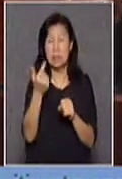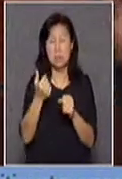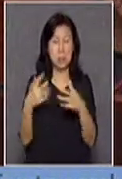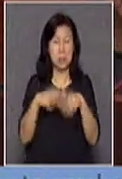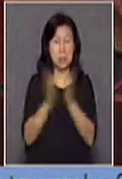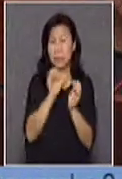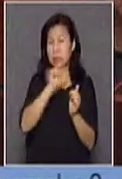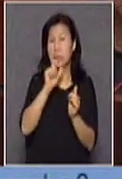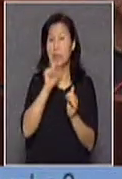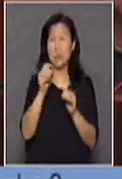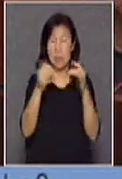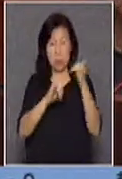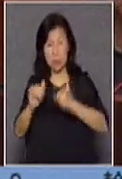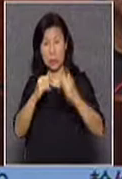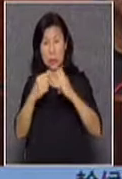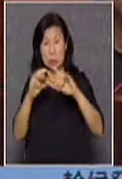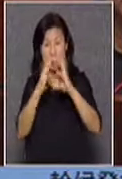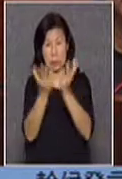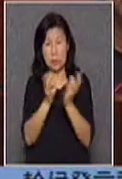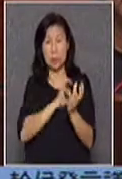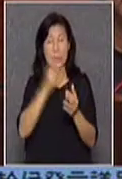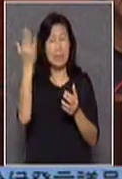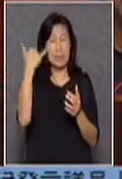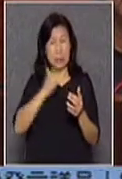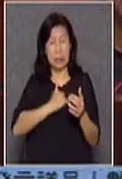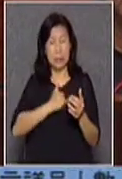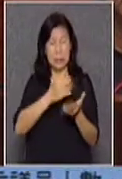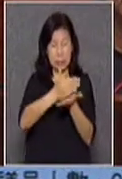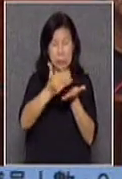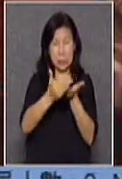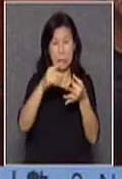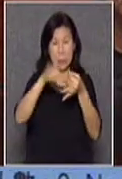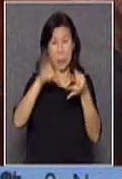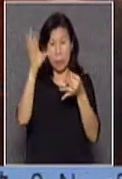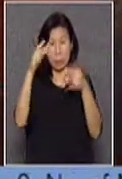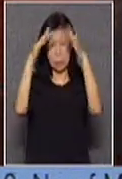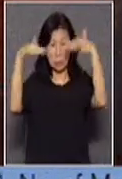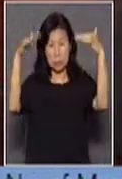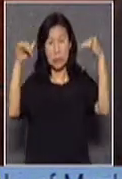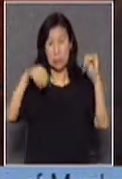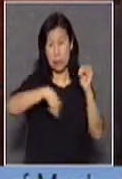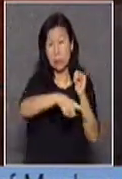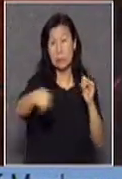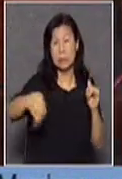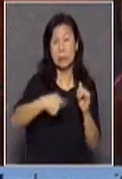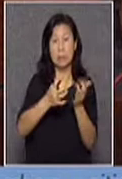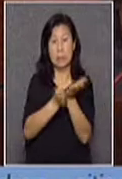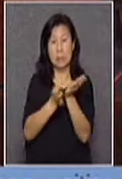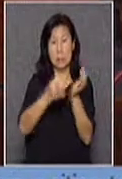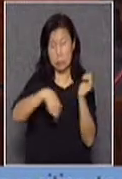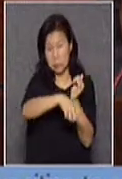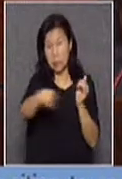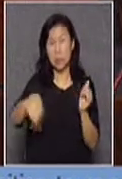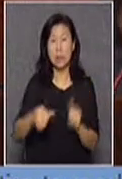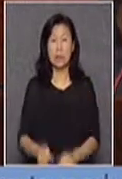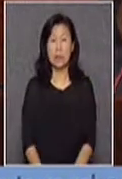為佢基於即係呢個清朝嘅封邑咧。即係黃維則堂本身嗰個嘅土地嗰、那個即